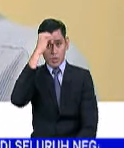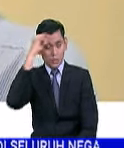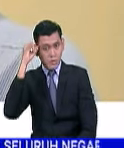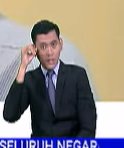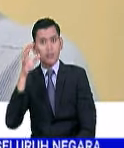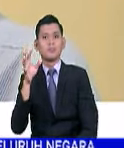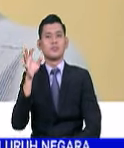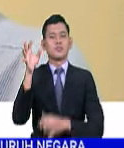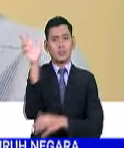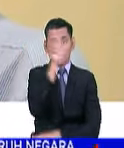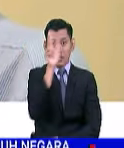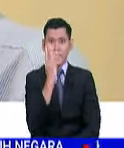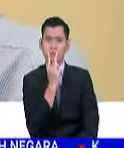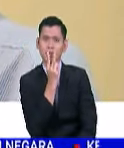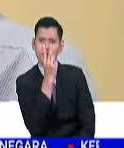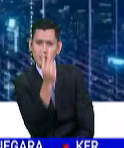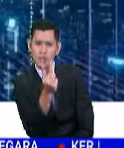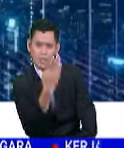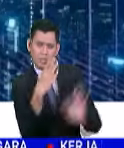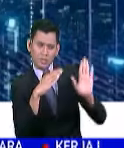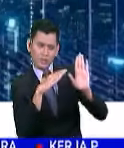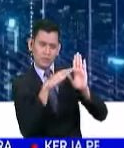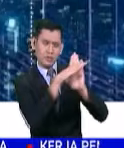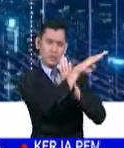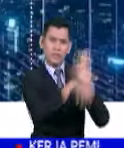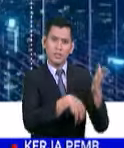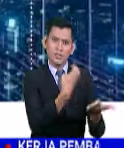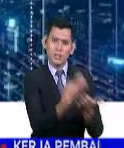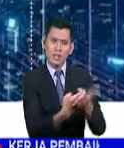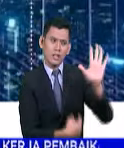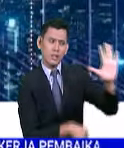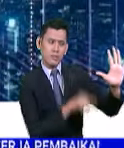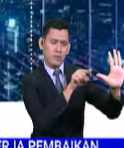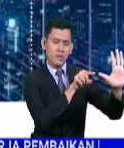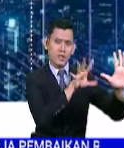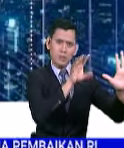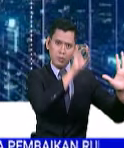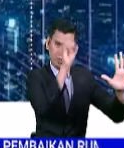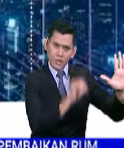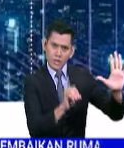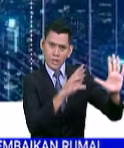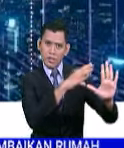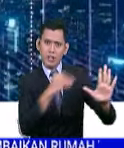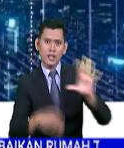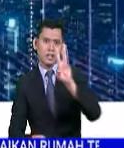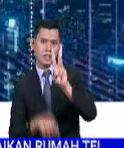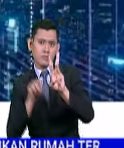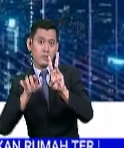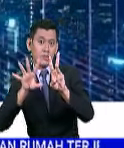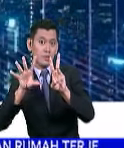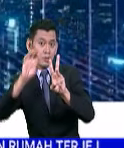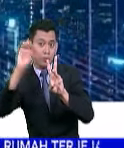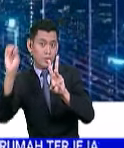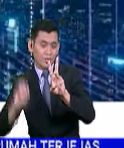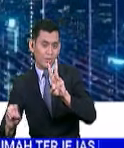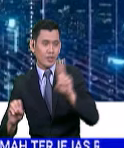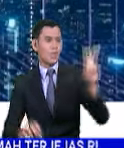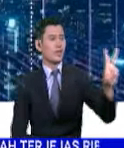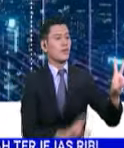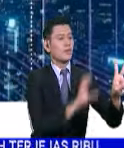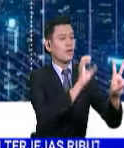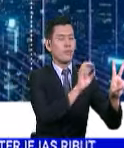kerajaan akan memastikan unjuran pertumbuhan ekonomi antara 5.5% dan 6.5% bagi tahun